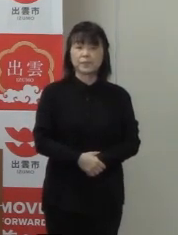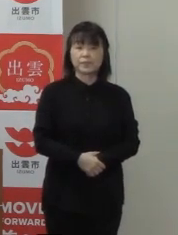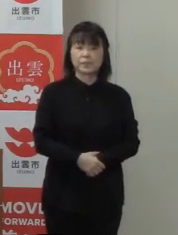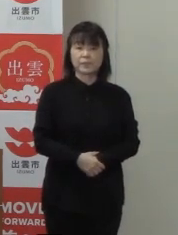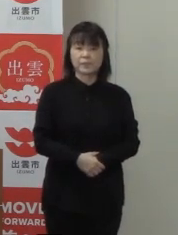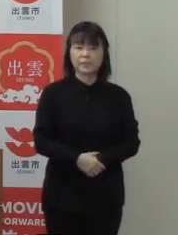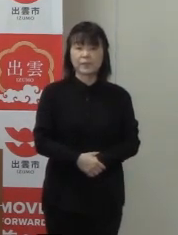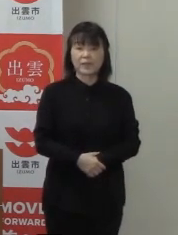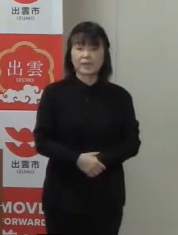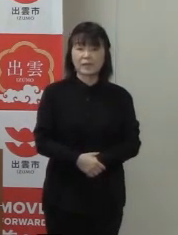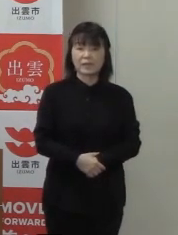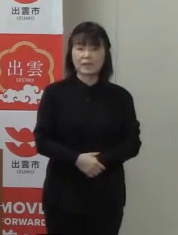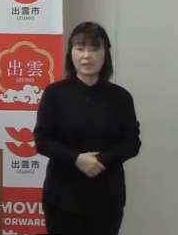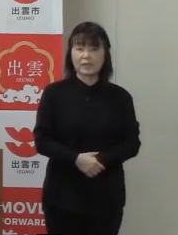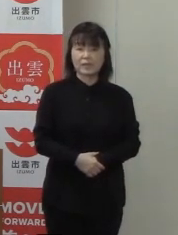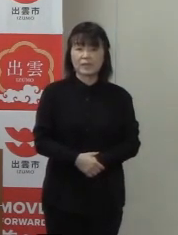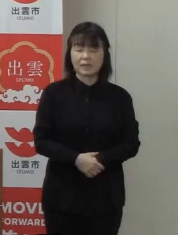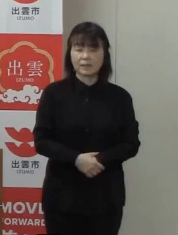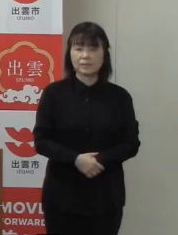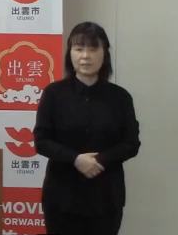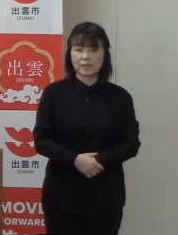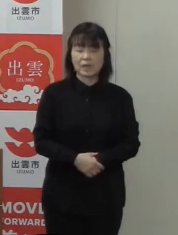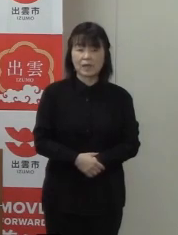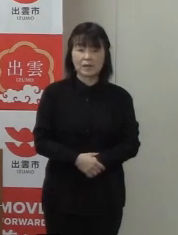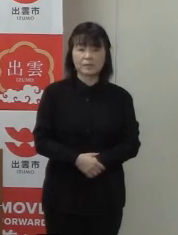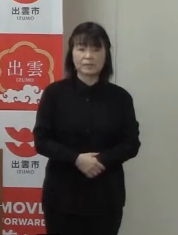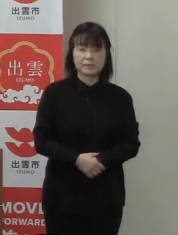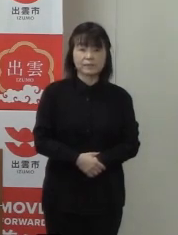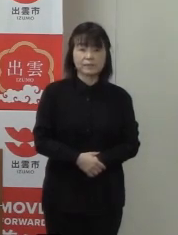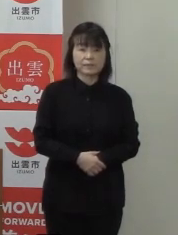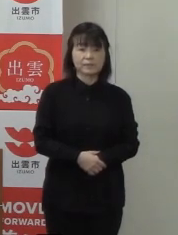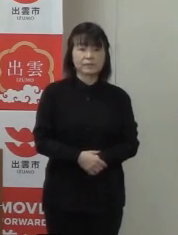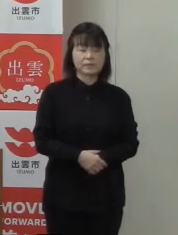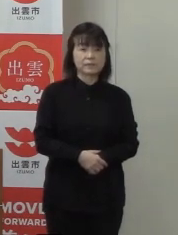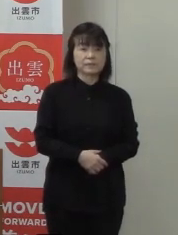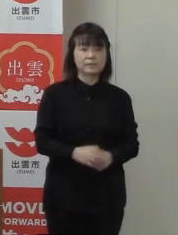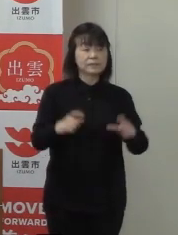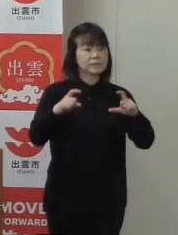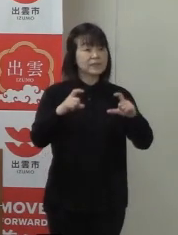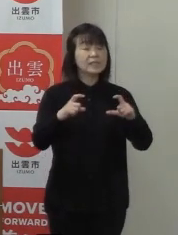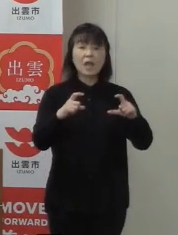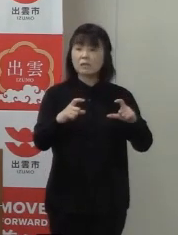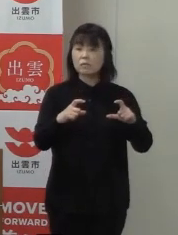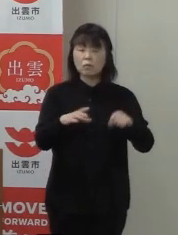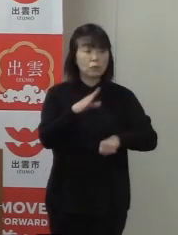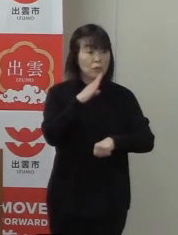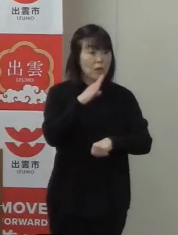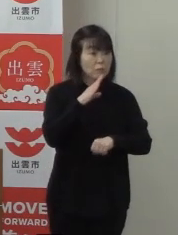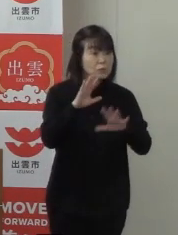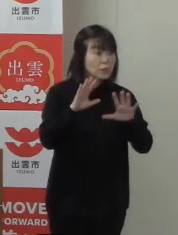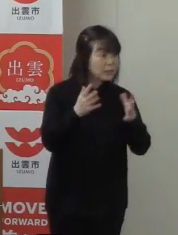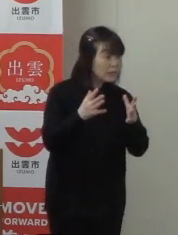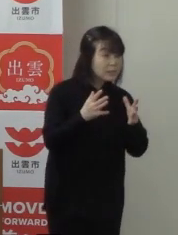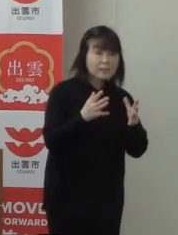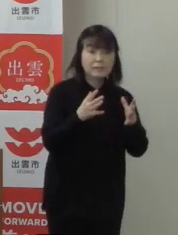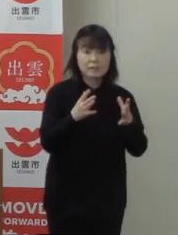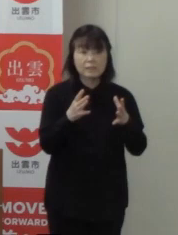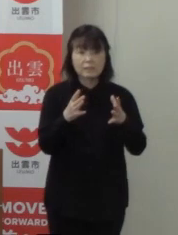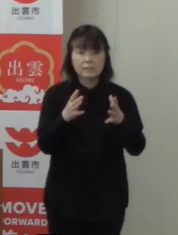チケット出らんない、 すいません、これじゃなくて、 あ、なんか現物がないんだ、まあいいか、